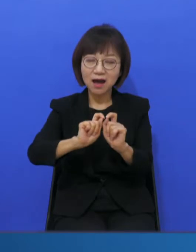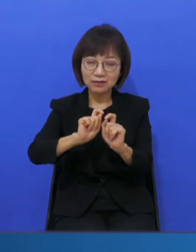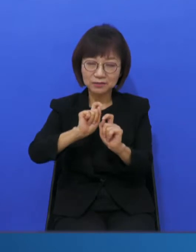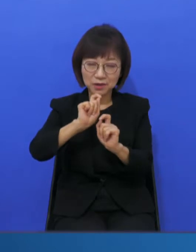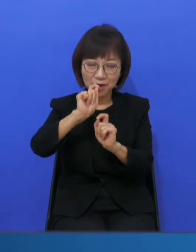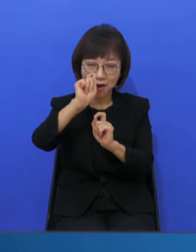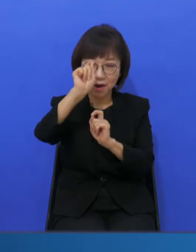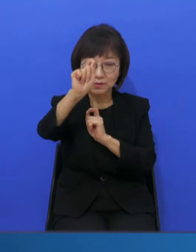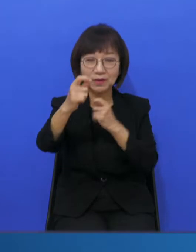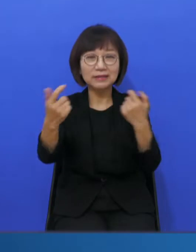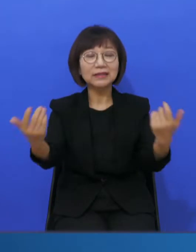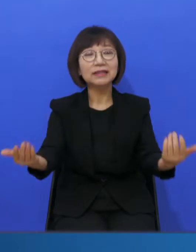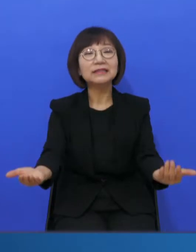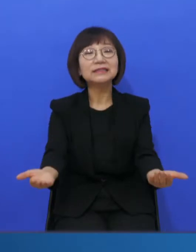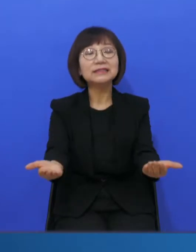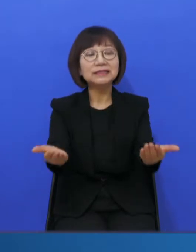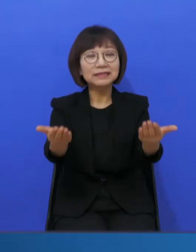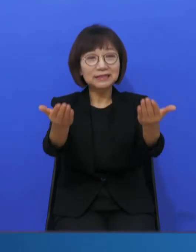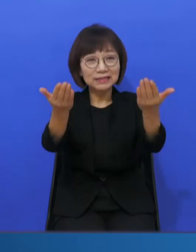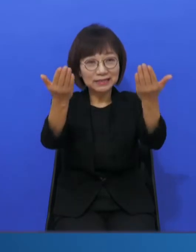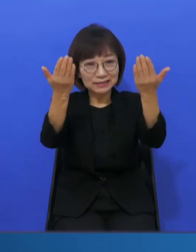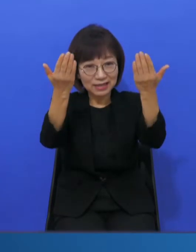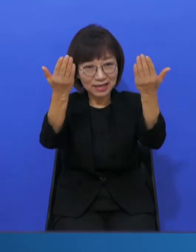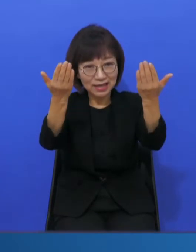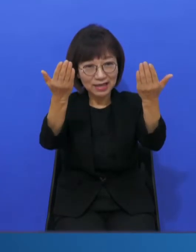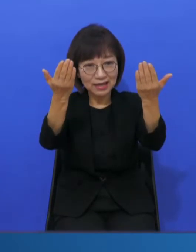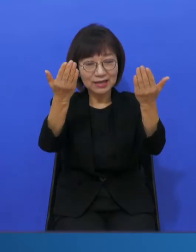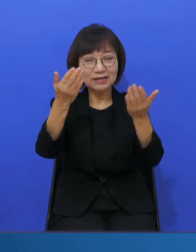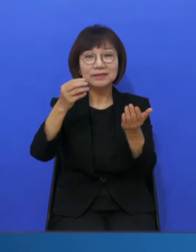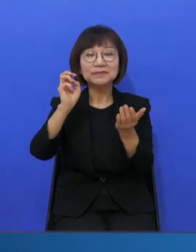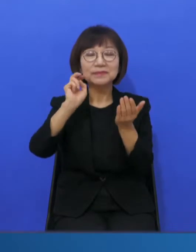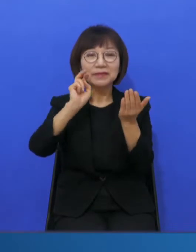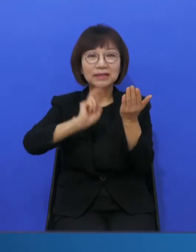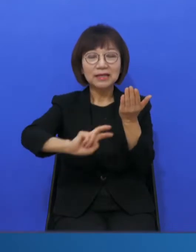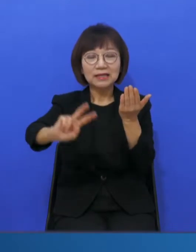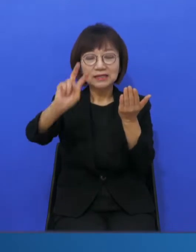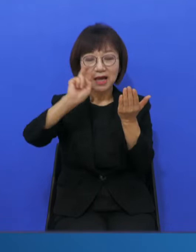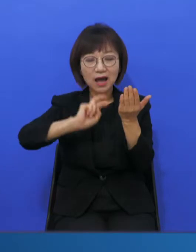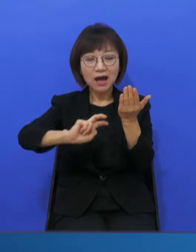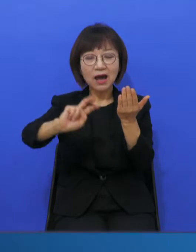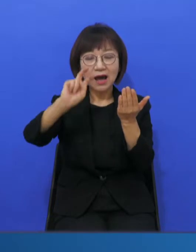찬양 영원히 드리세